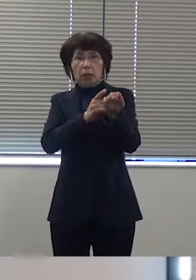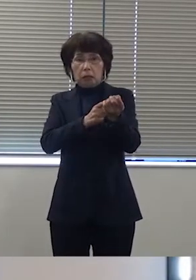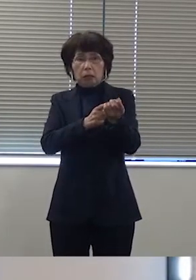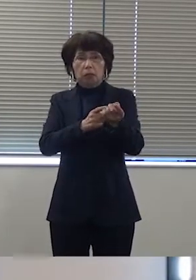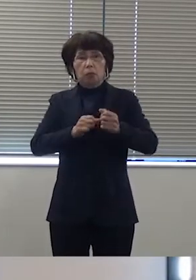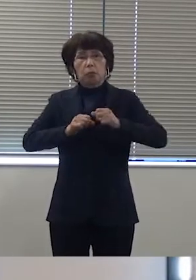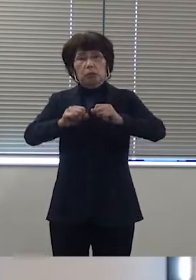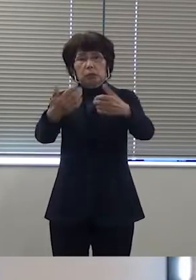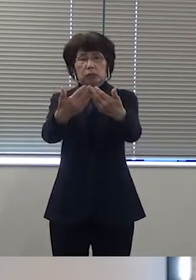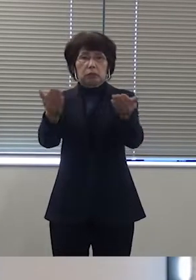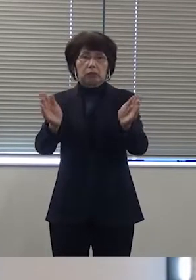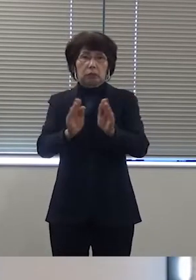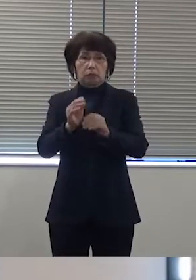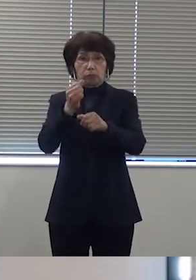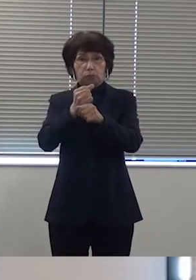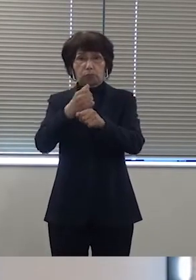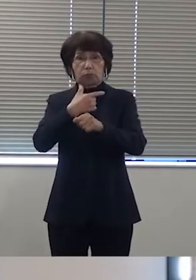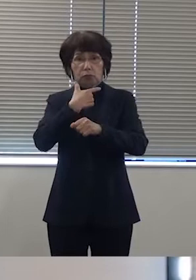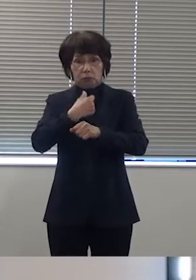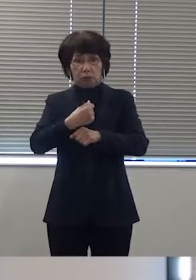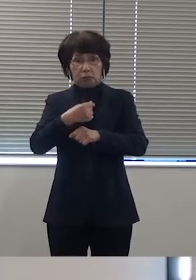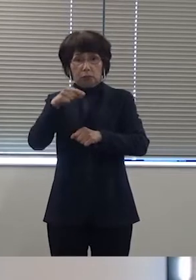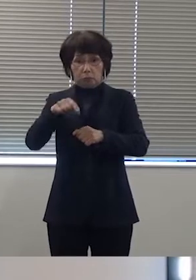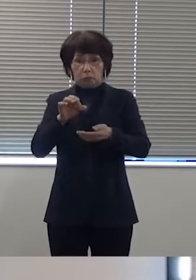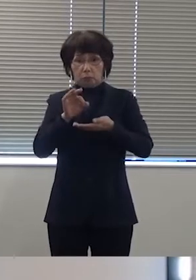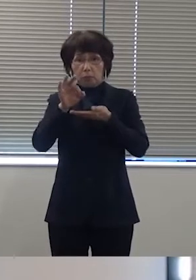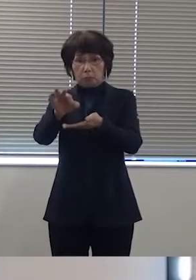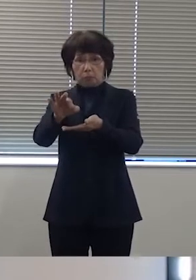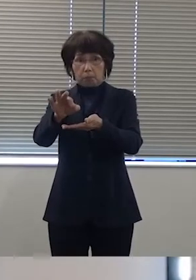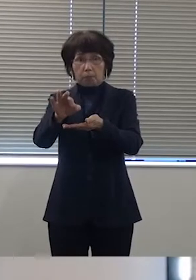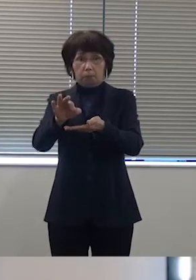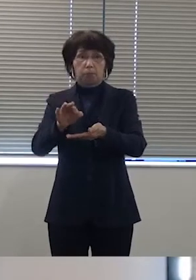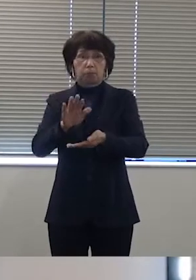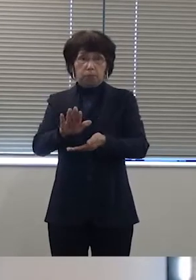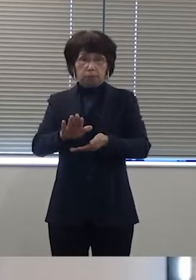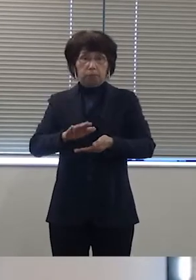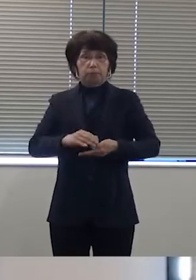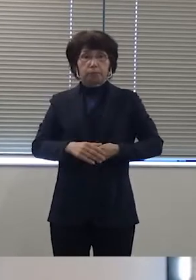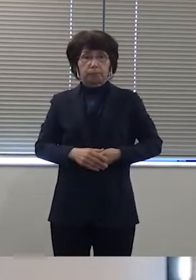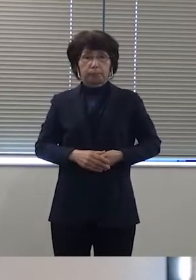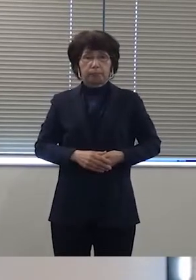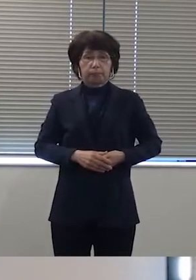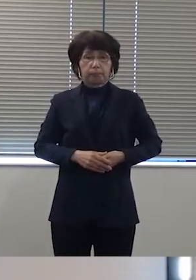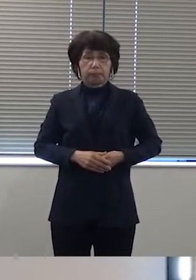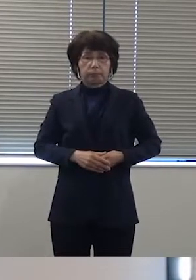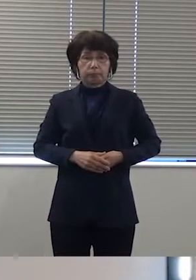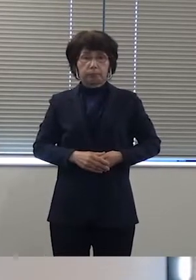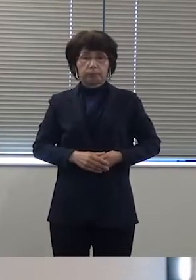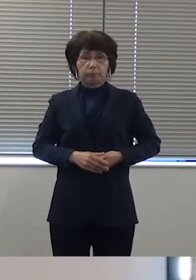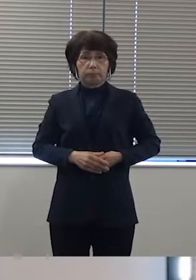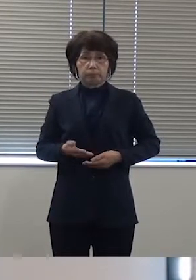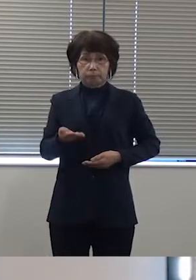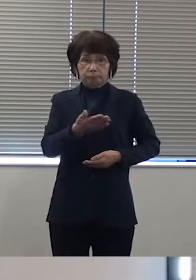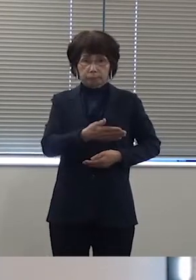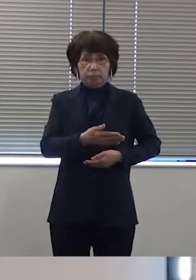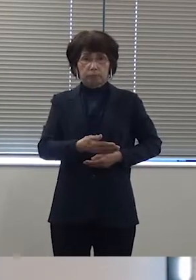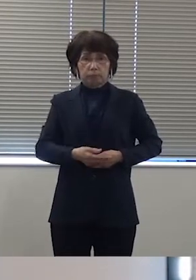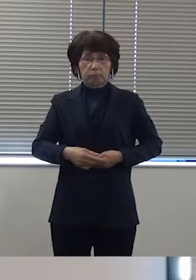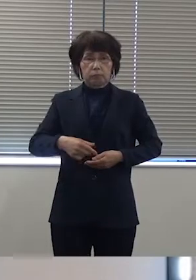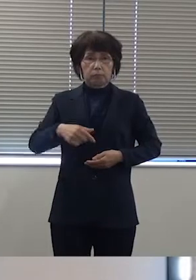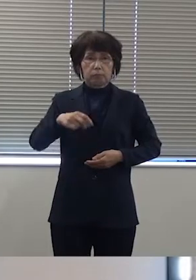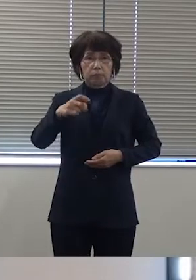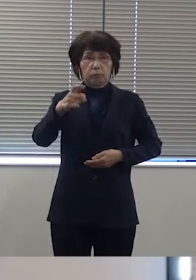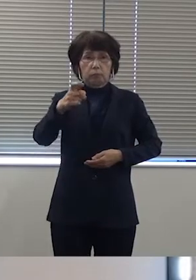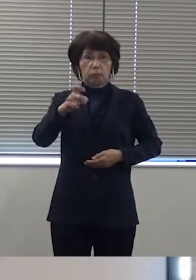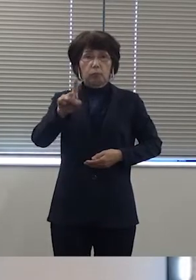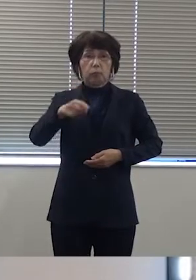報酬で出かけます。それから25ページ、布品の産業団地は県市合同で